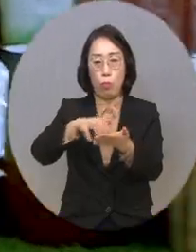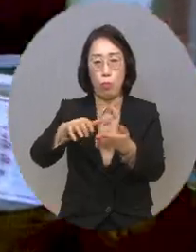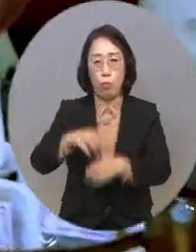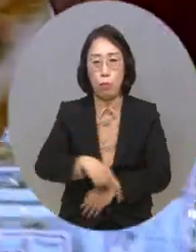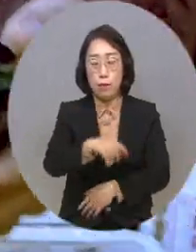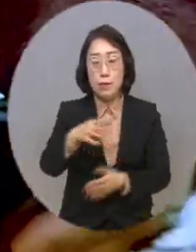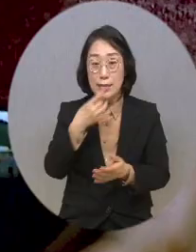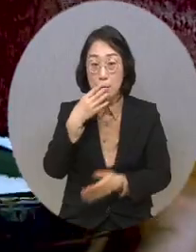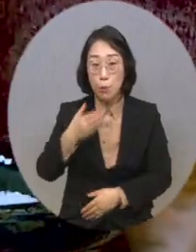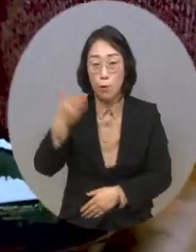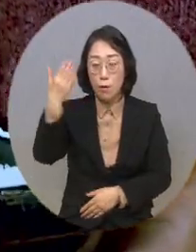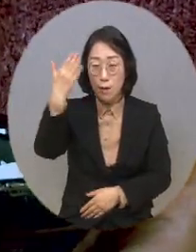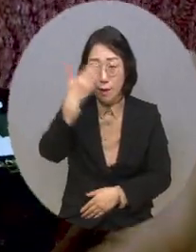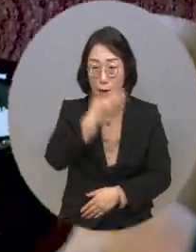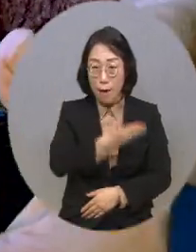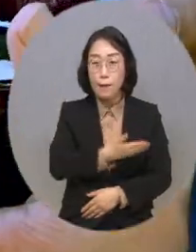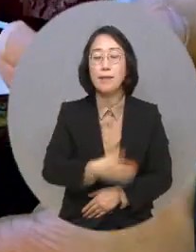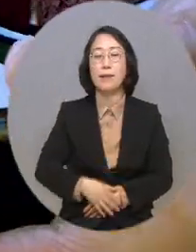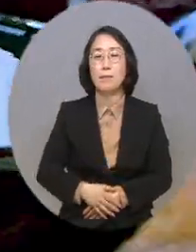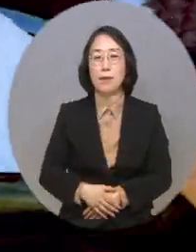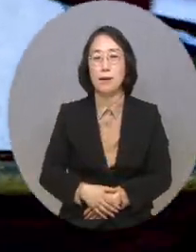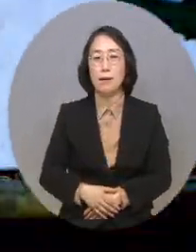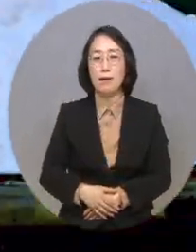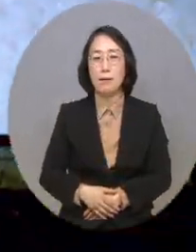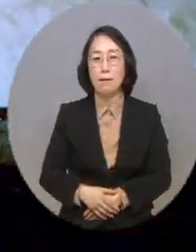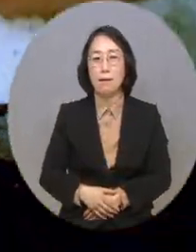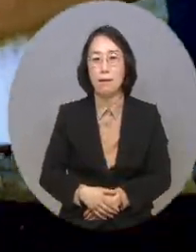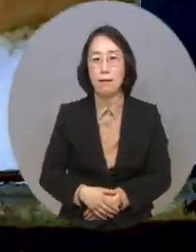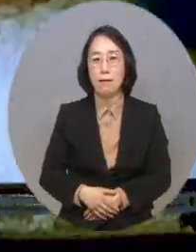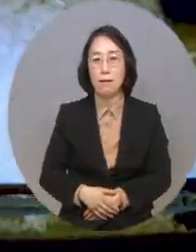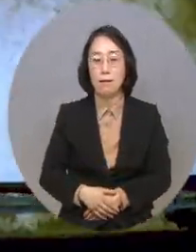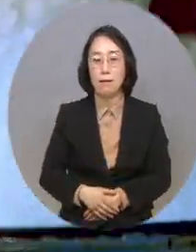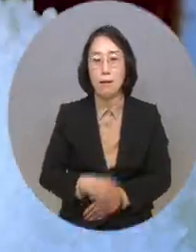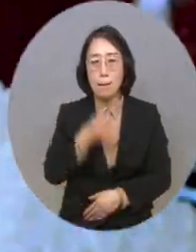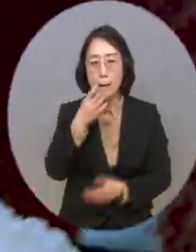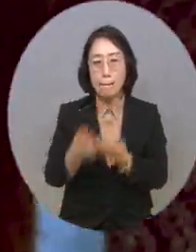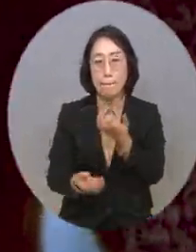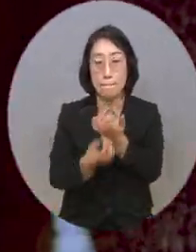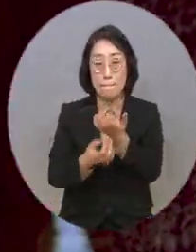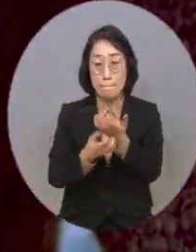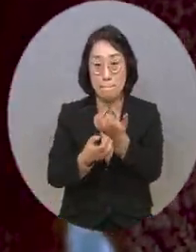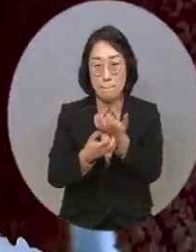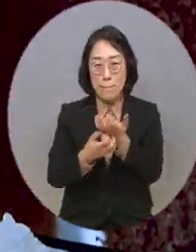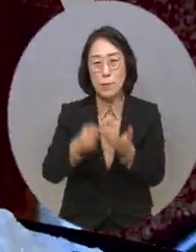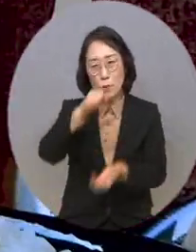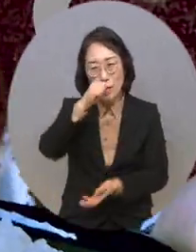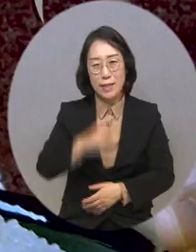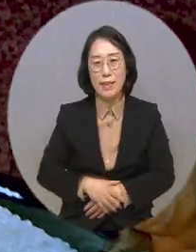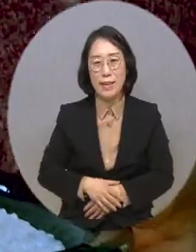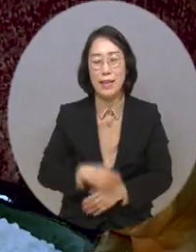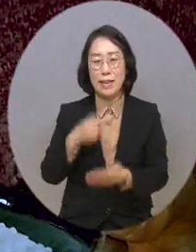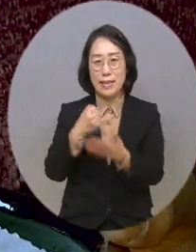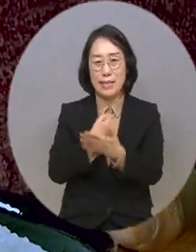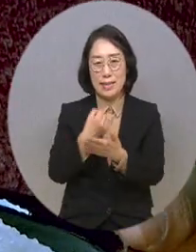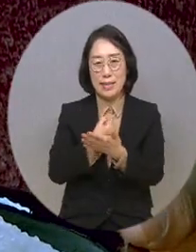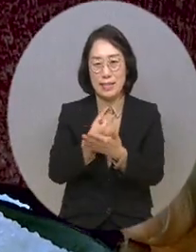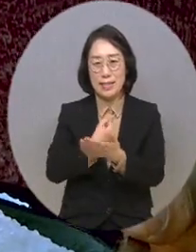쌀 보시면 정말 맑고 깨끗합니다. 투명하고. 제가 밥을 해왔어야 했는데 밥을 안 해가지고.